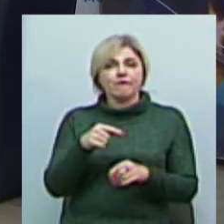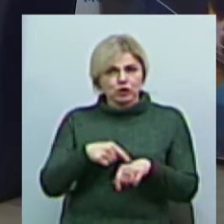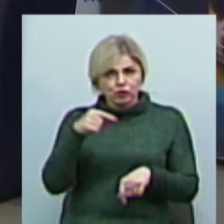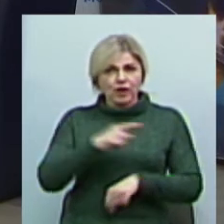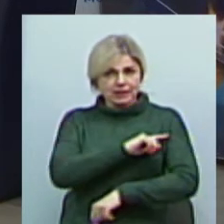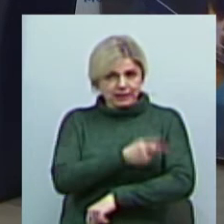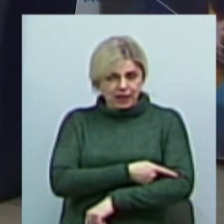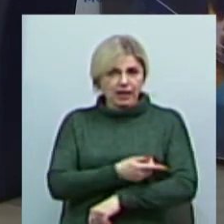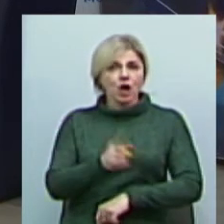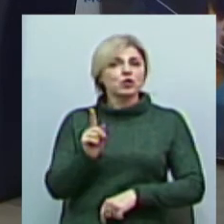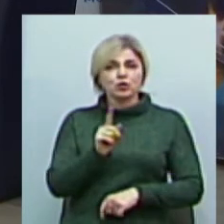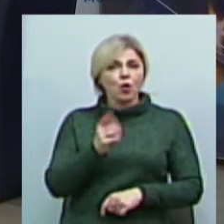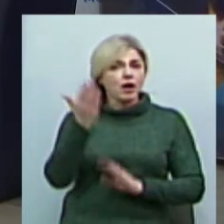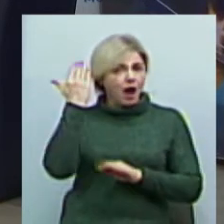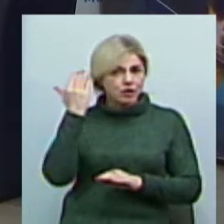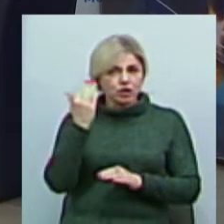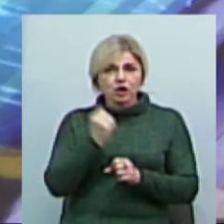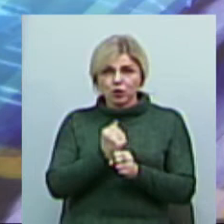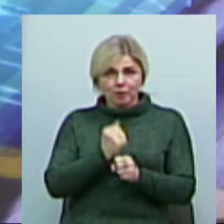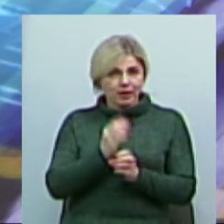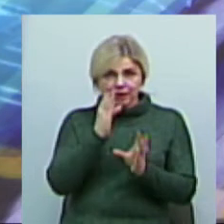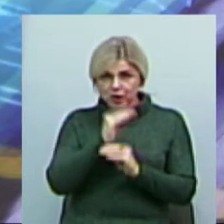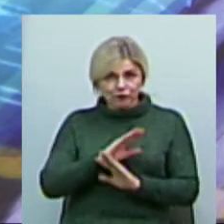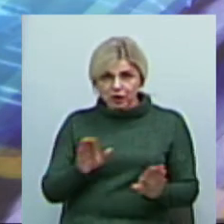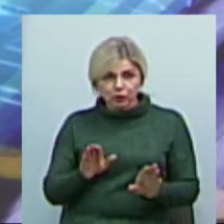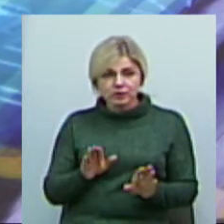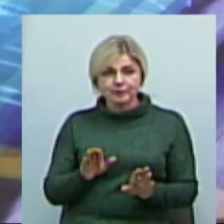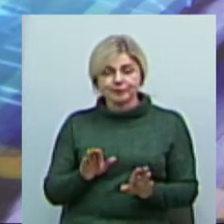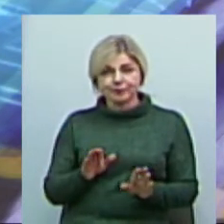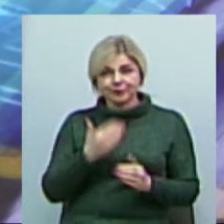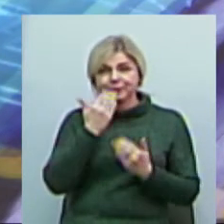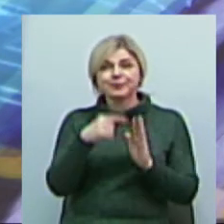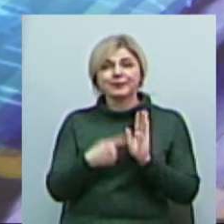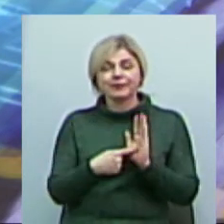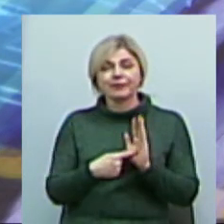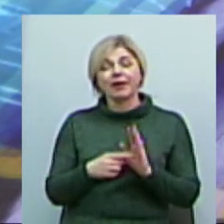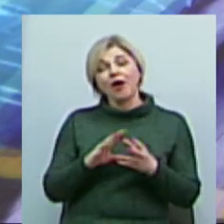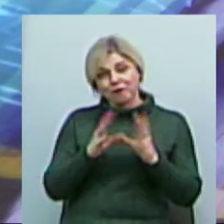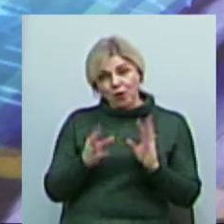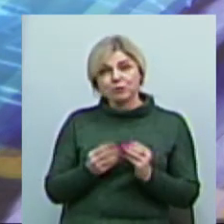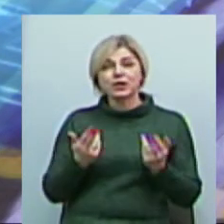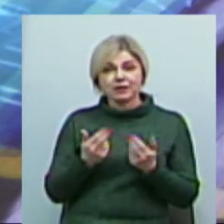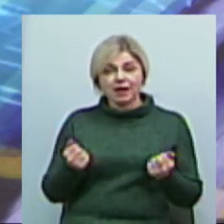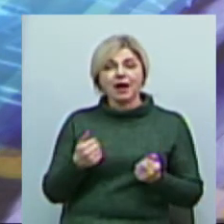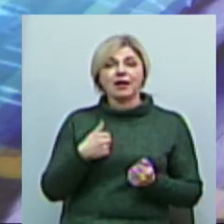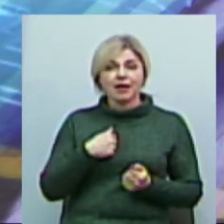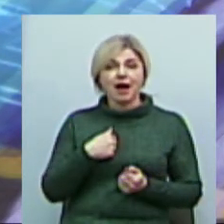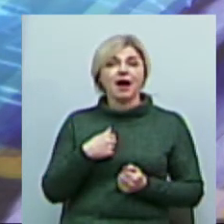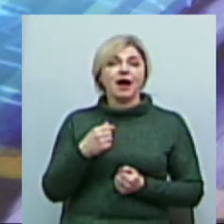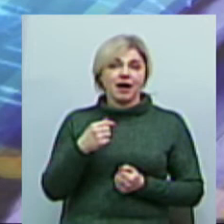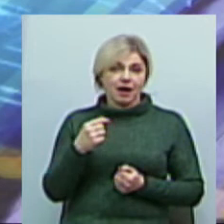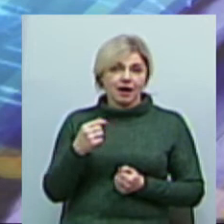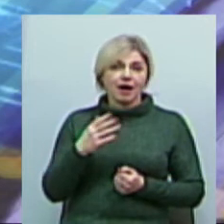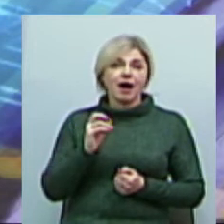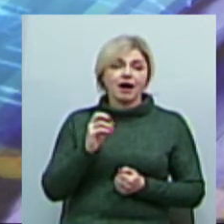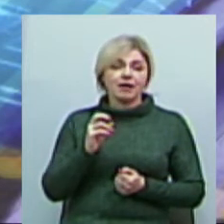раніше зробити не вдалося? Ну, в общем, так. Я, як смотрю наших колег національної коаліції, що іменно, якщо